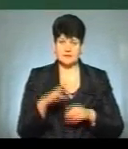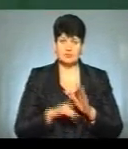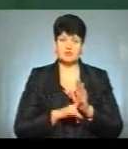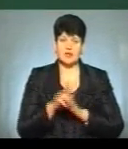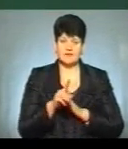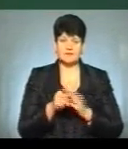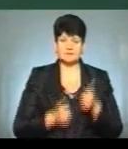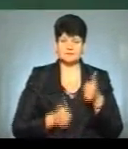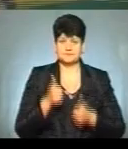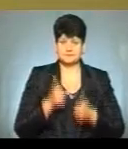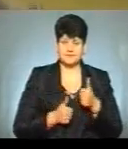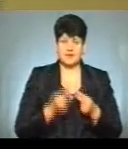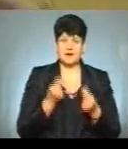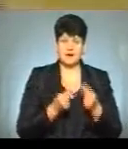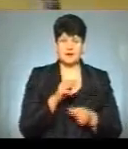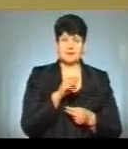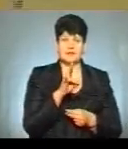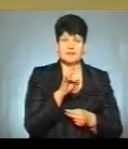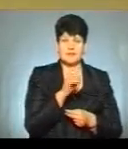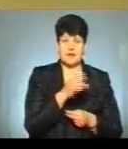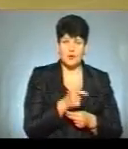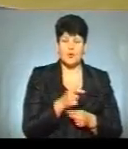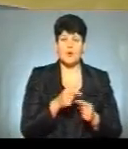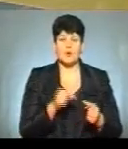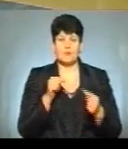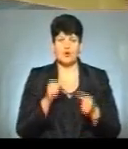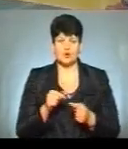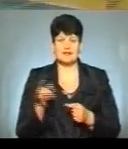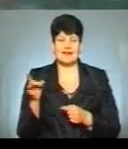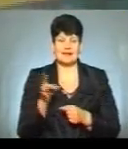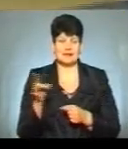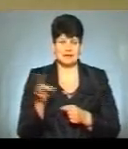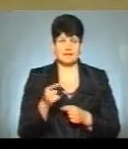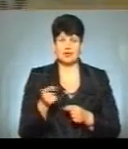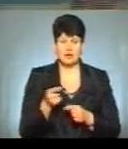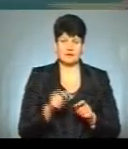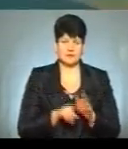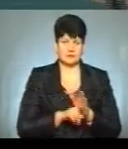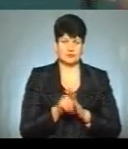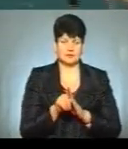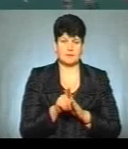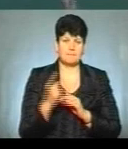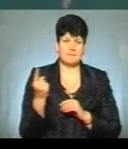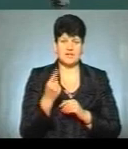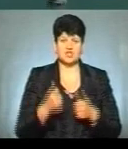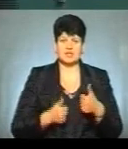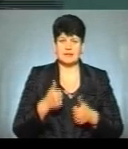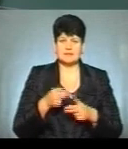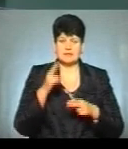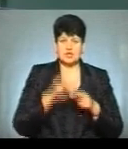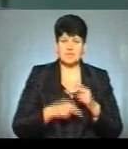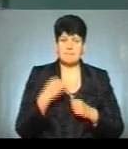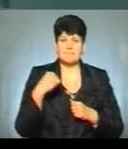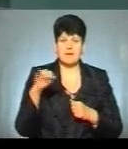матч. Грають команди ТНЕО «Енерго» проти Рівне ДЮСШ номер 4. Тернополянки відкрили рахунок. Перший тайм